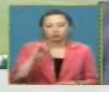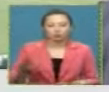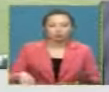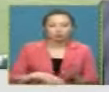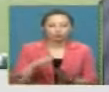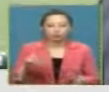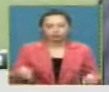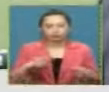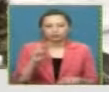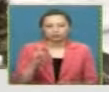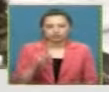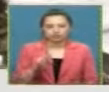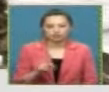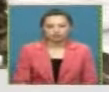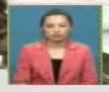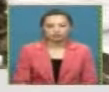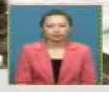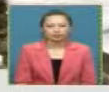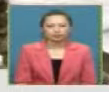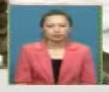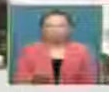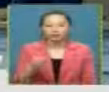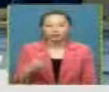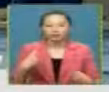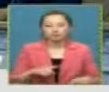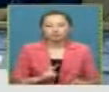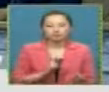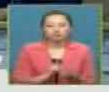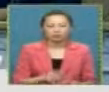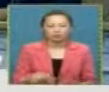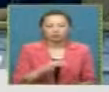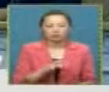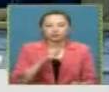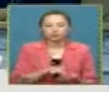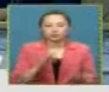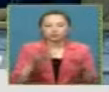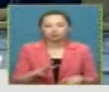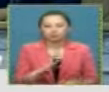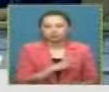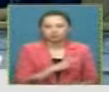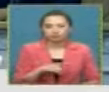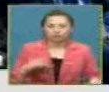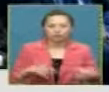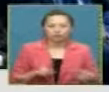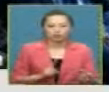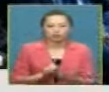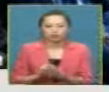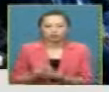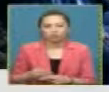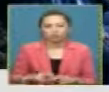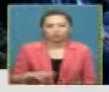жоғары нәтижеге қол жеткізеді деп сенемін. Кейінгі кездесу облыс орталығындағы көрме залында футбол жанкүйерлерімен өтті. Бас